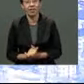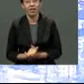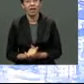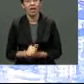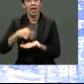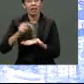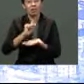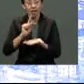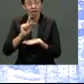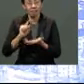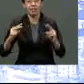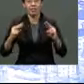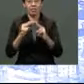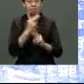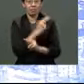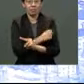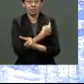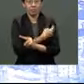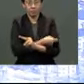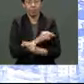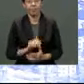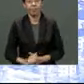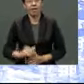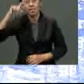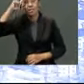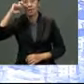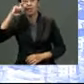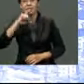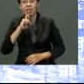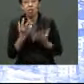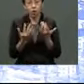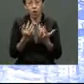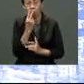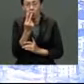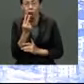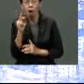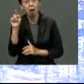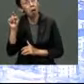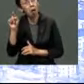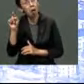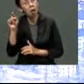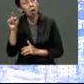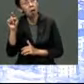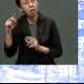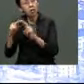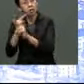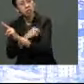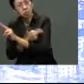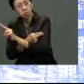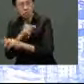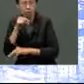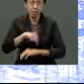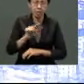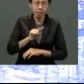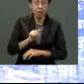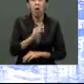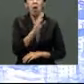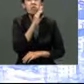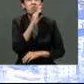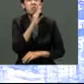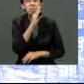ทรวงสาธารณสุขนะครับส่วนเสาร์อาทิตย์นั้นก็เดี๋ยวดูตามสถานการณ์โดยทั่วไปถ้าไม่ได้มีสถานการณ์ใดๆ